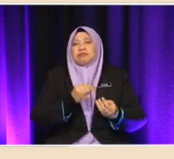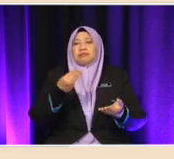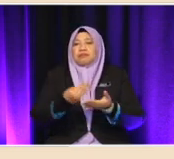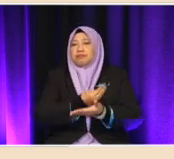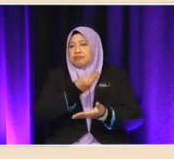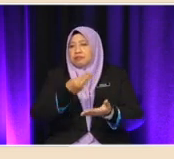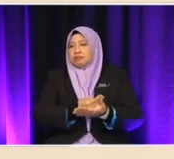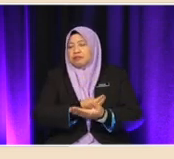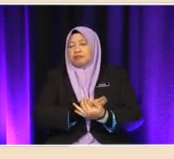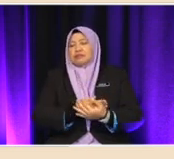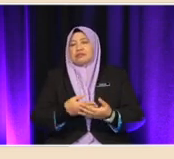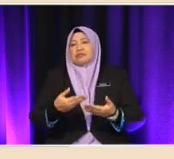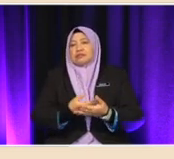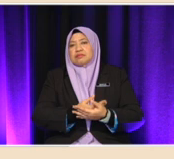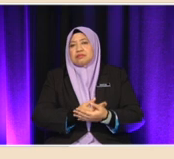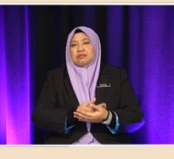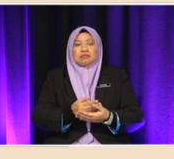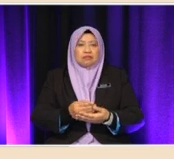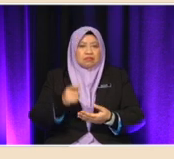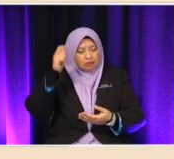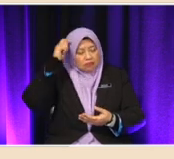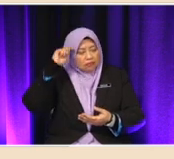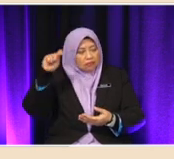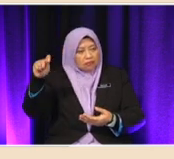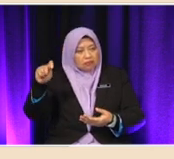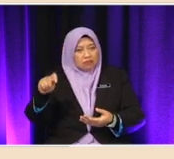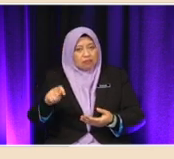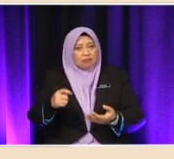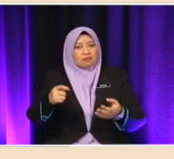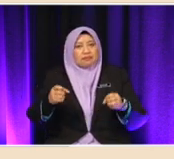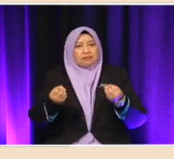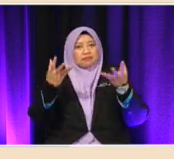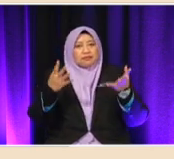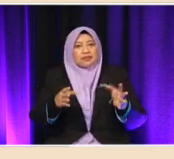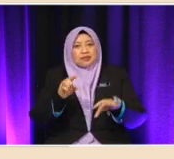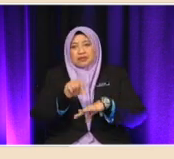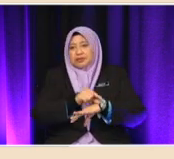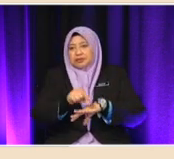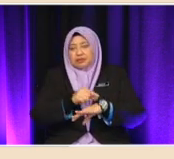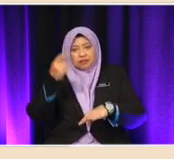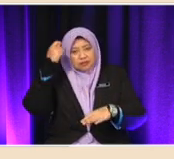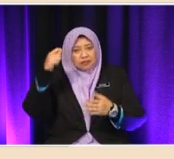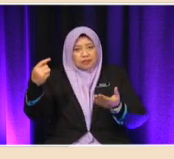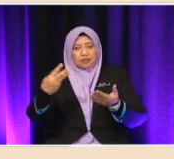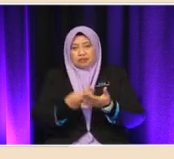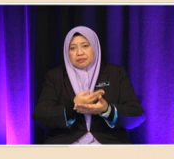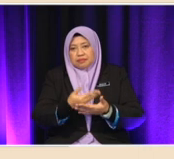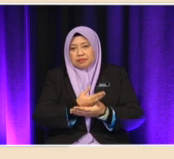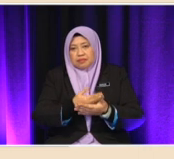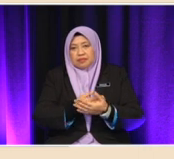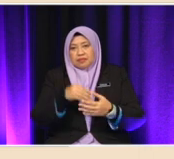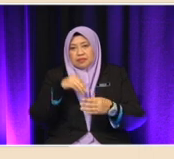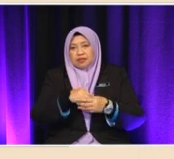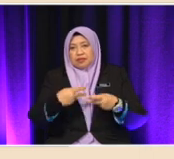mana dia peningkatan teologi ini Apabila Firma banyak menggunakan teknologi yang model dan canggih di dalam proses